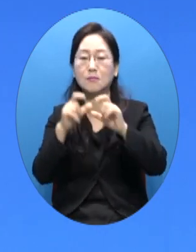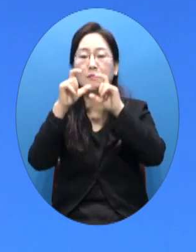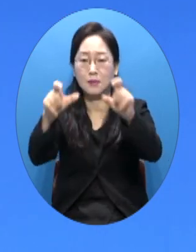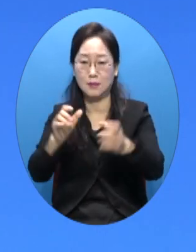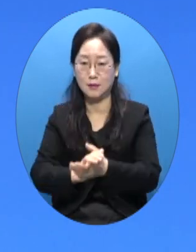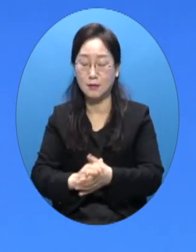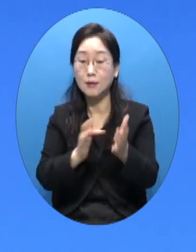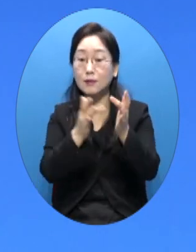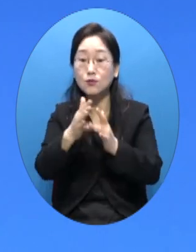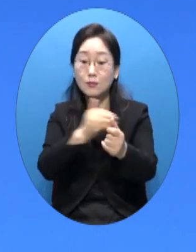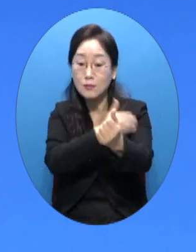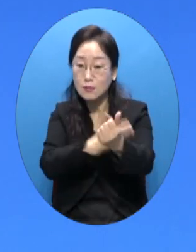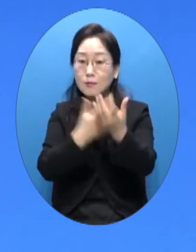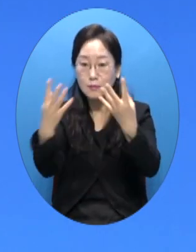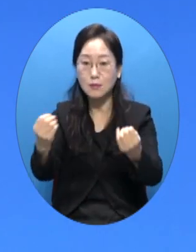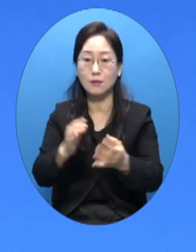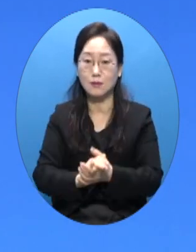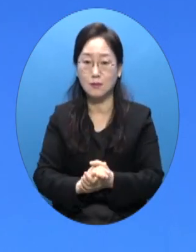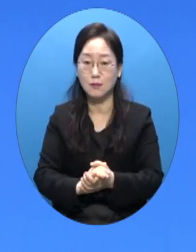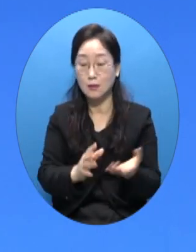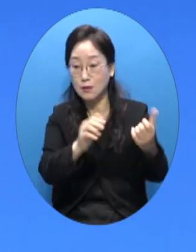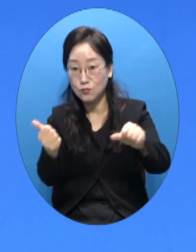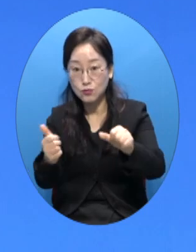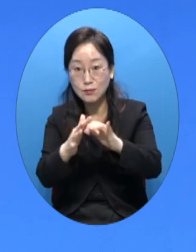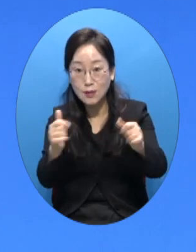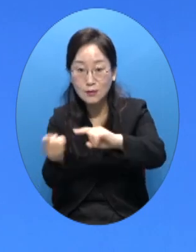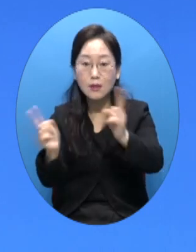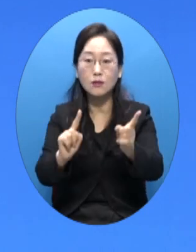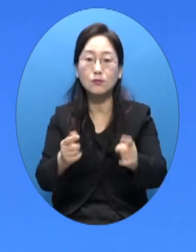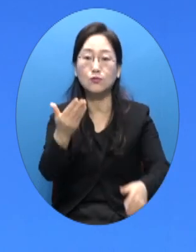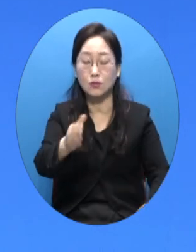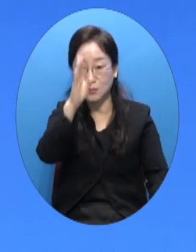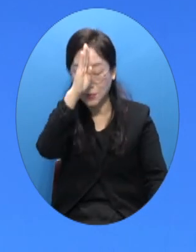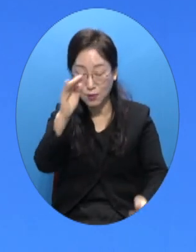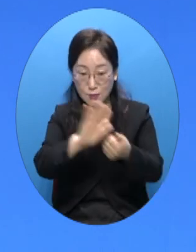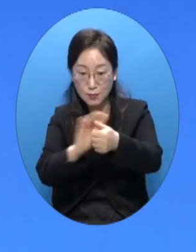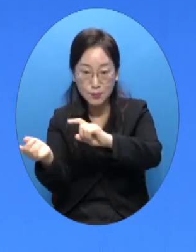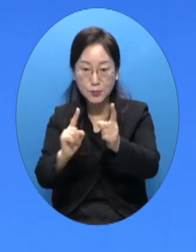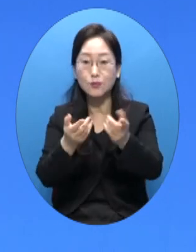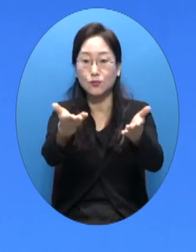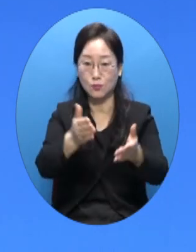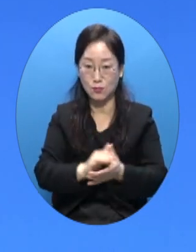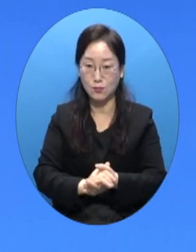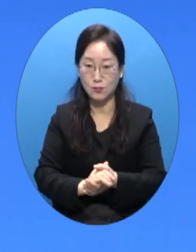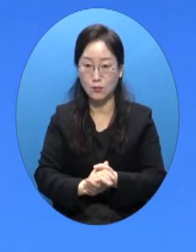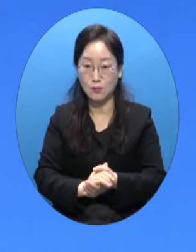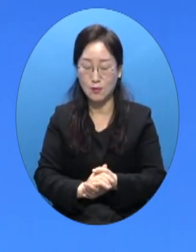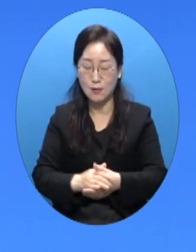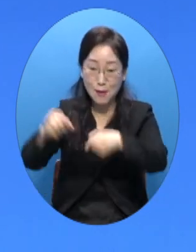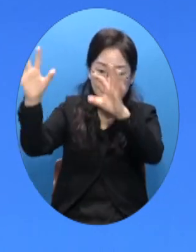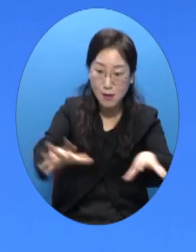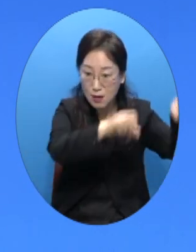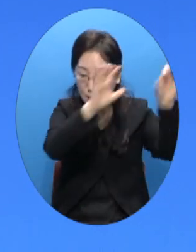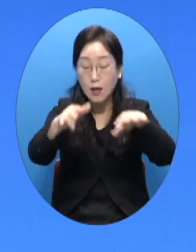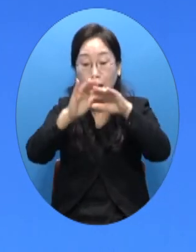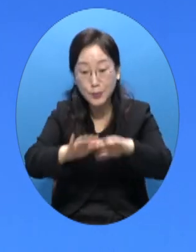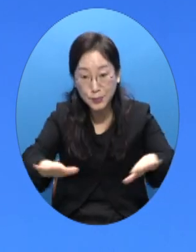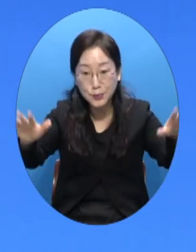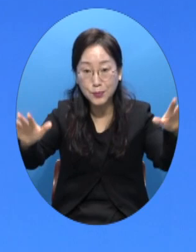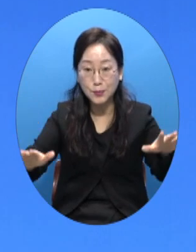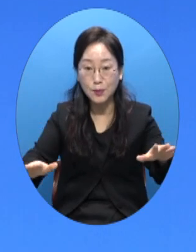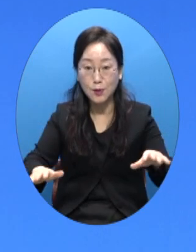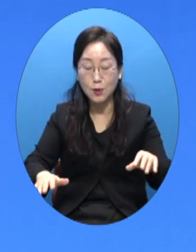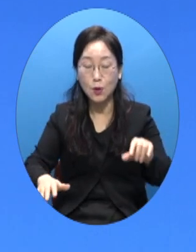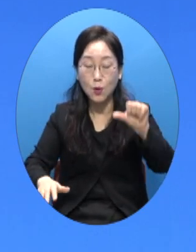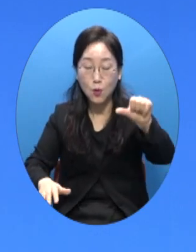예수님은 능력이 많으신 분입니다 죽은 자를 살리시고 병은 자를 고치시고 바대 풍랑을 잠잠케 하시고 병의